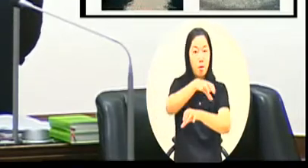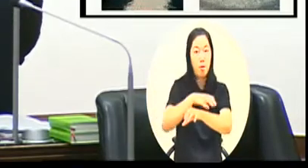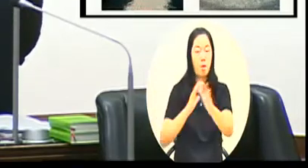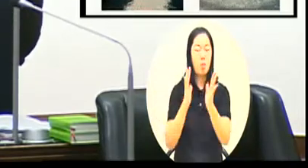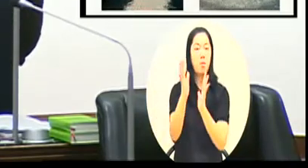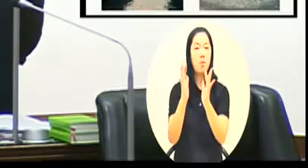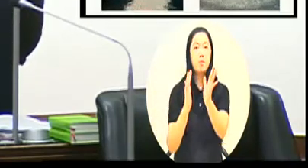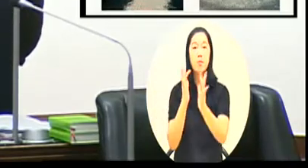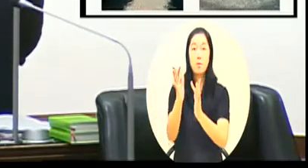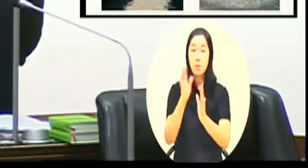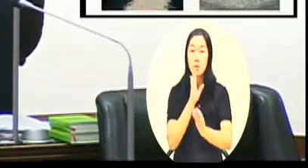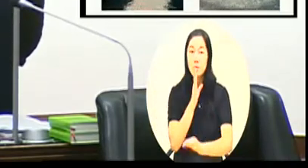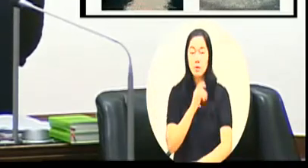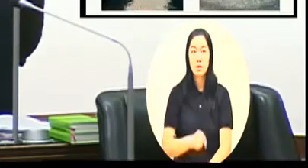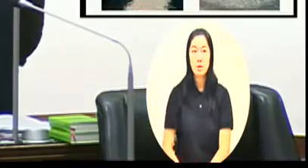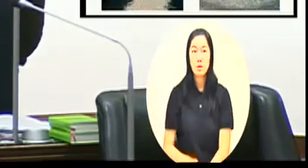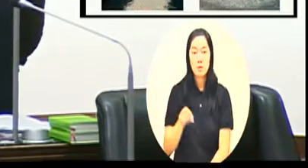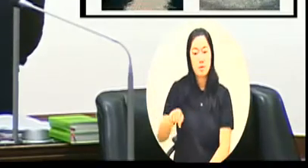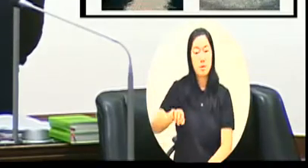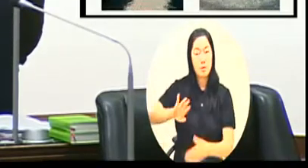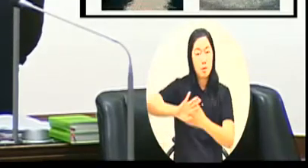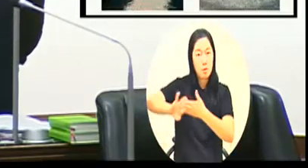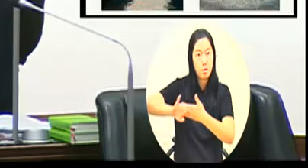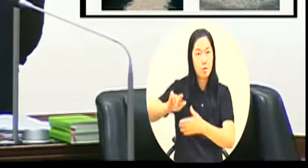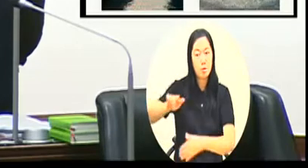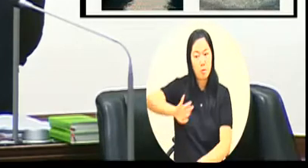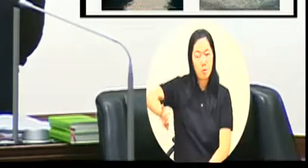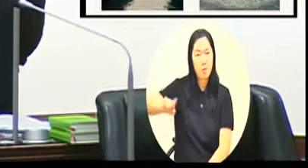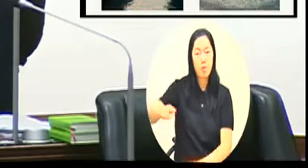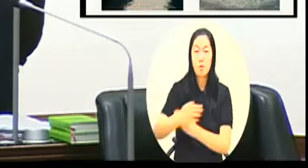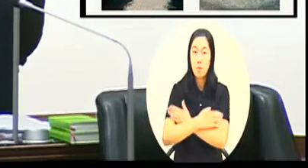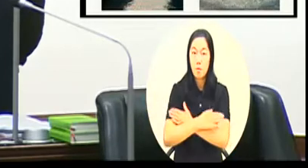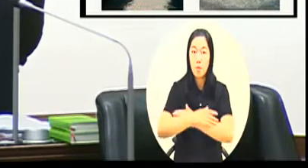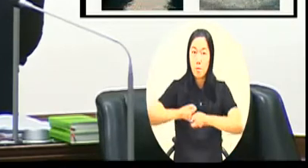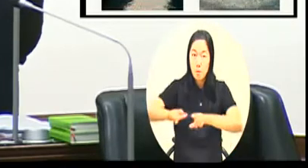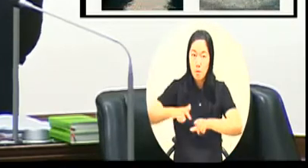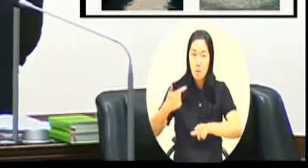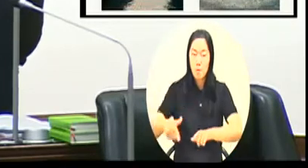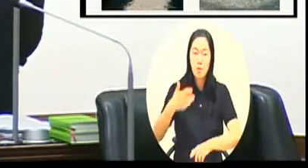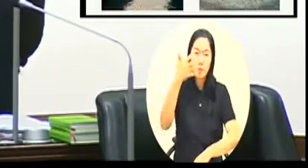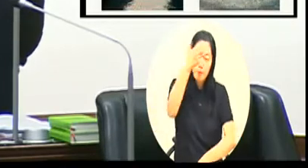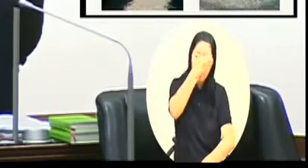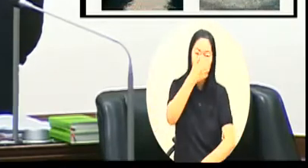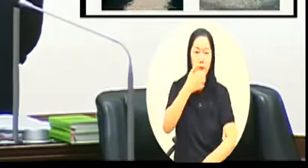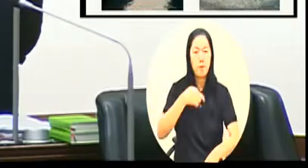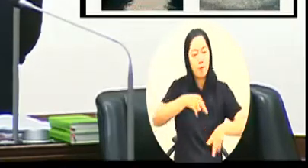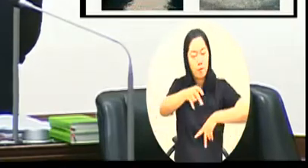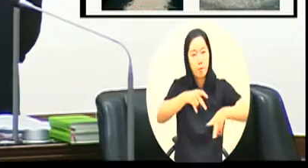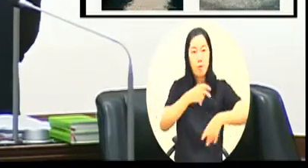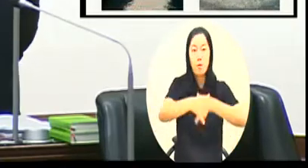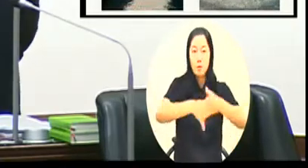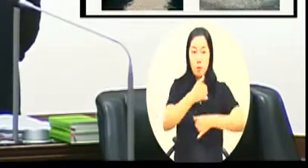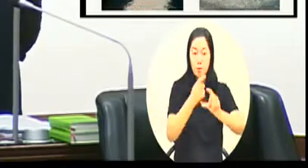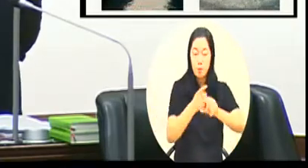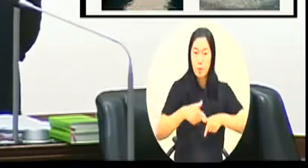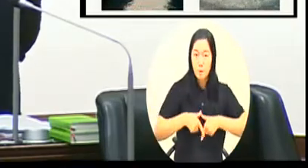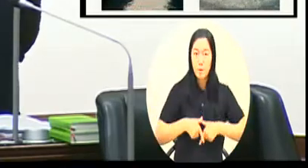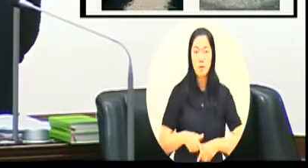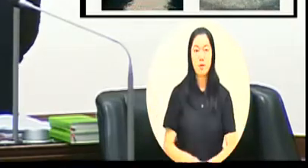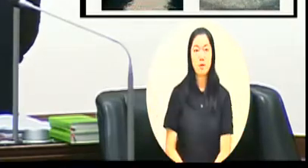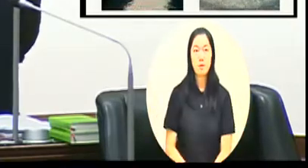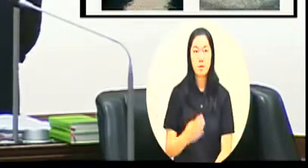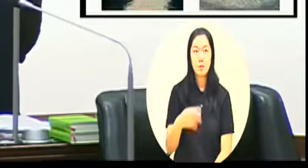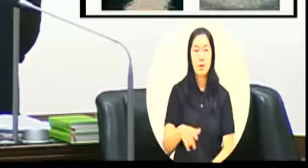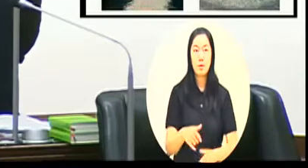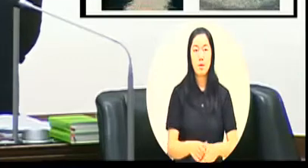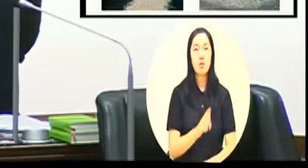的一个都市，那旁边有幼稚园，有一些长辈的一个活动中心，好，还有我们富